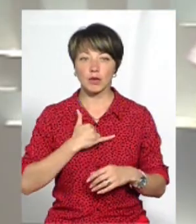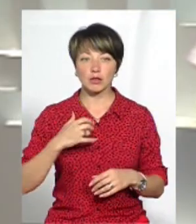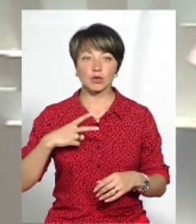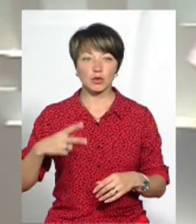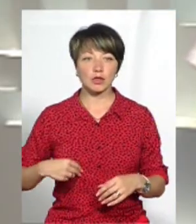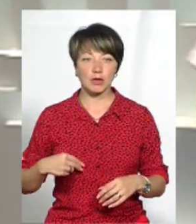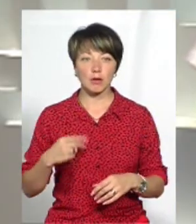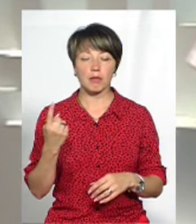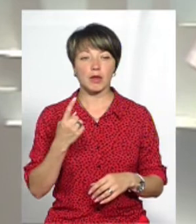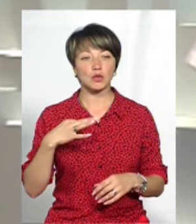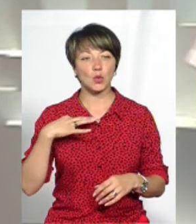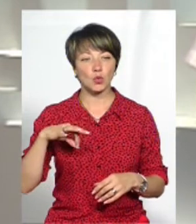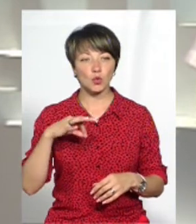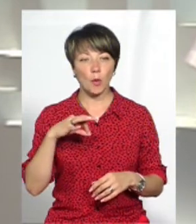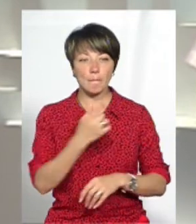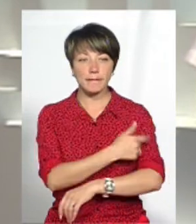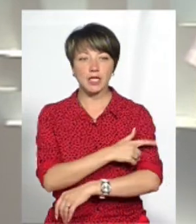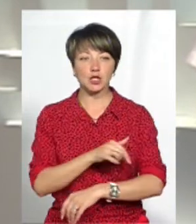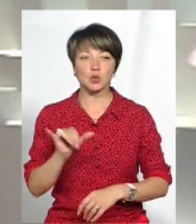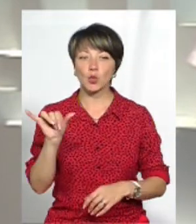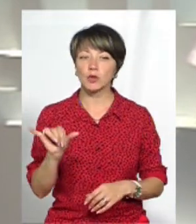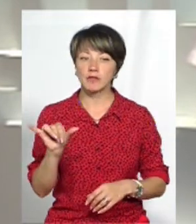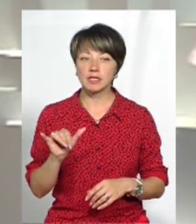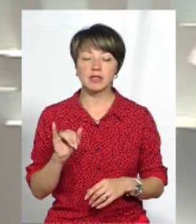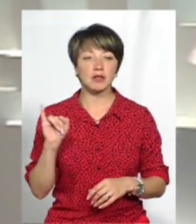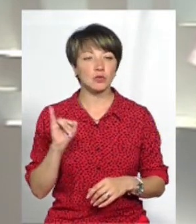є студенткою першого курсу медичного університету.